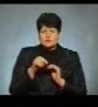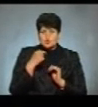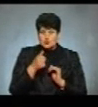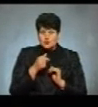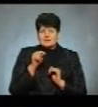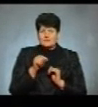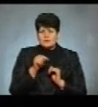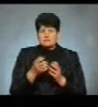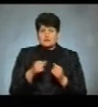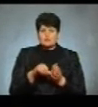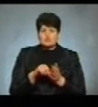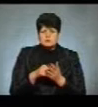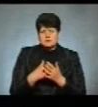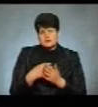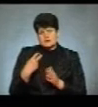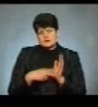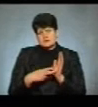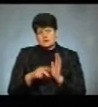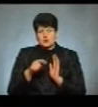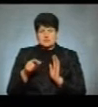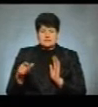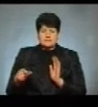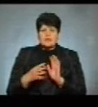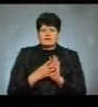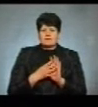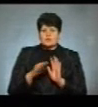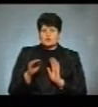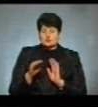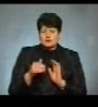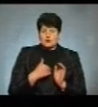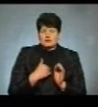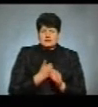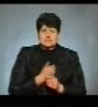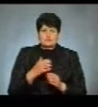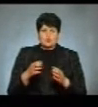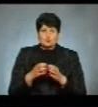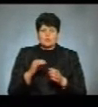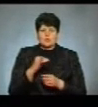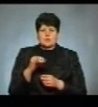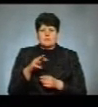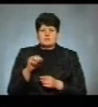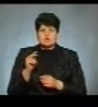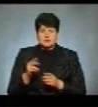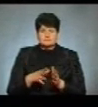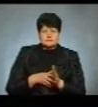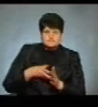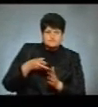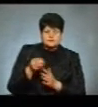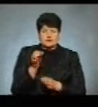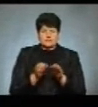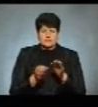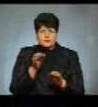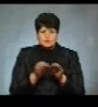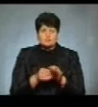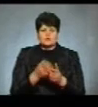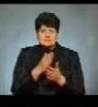Олега Синовця, взяли участь близько 70 осіб. 9 жовтня голова ініціативної групи Юлія Мамчак подала позов до суду, щоб скасувати